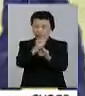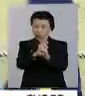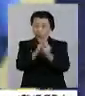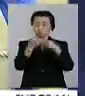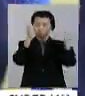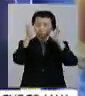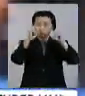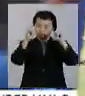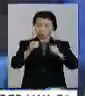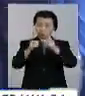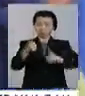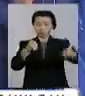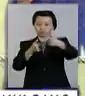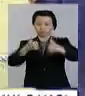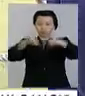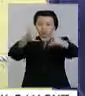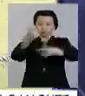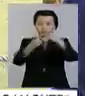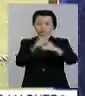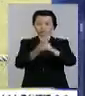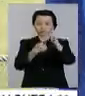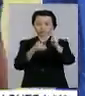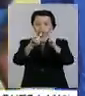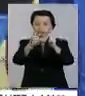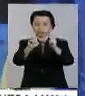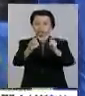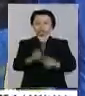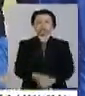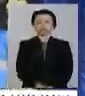pasukan negara layak ke kelayakan Piala Dunia T20.